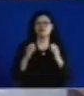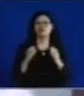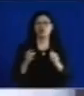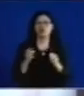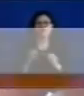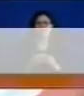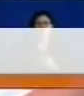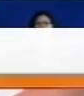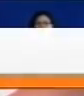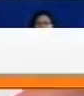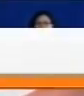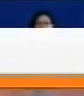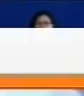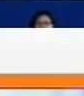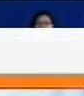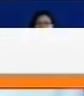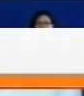yang tidak tepat.